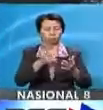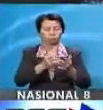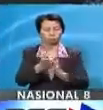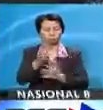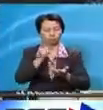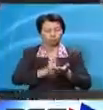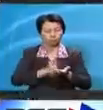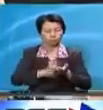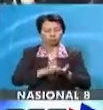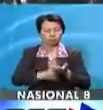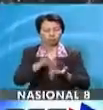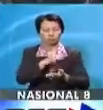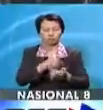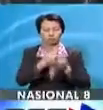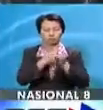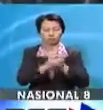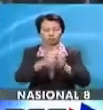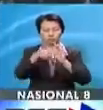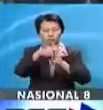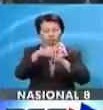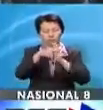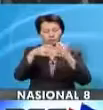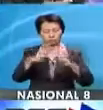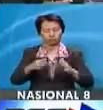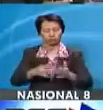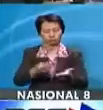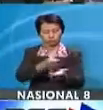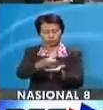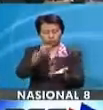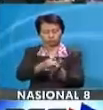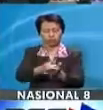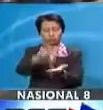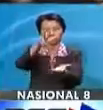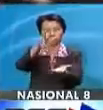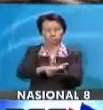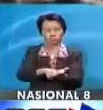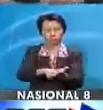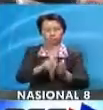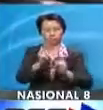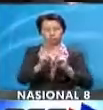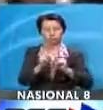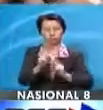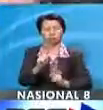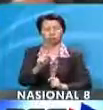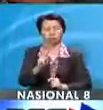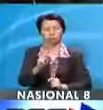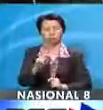rundingan dan berdasarkan prinsip yang sudah dimeterai dalam deklarasi tata laku.